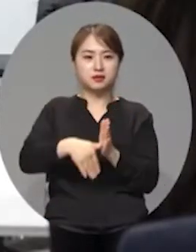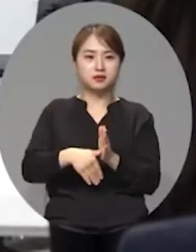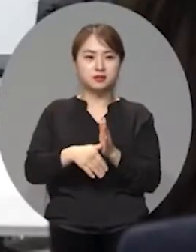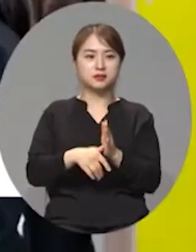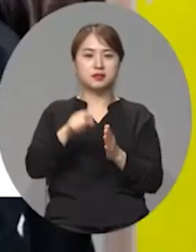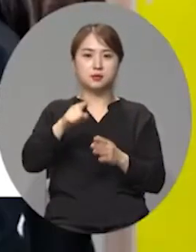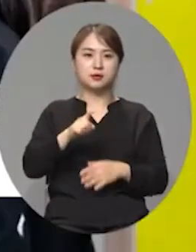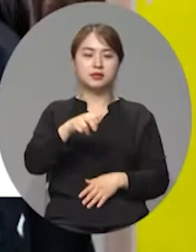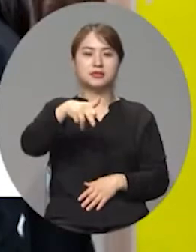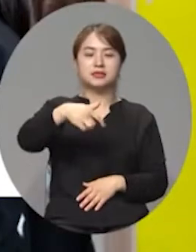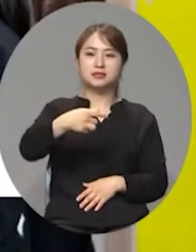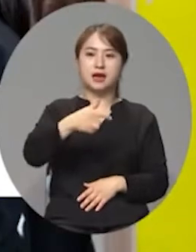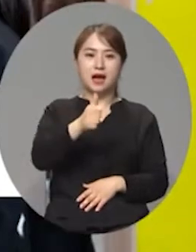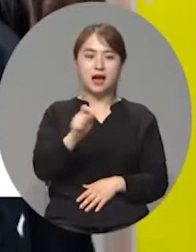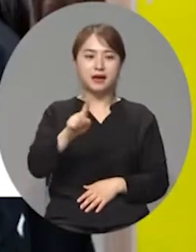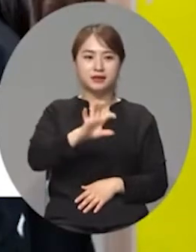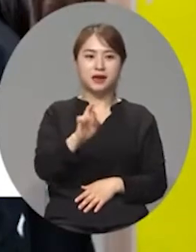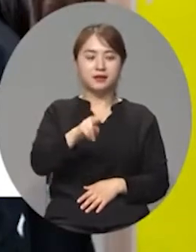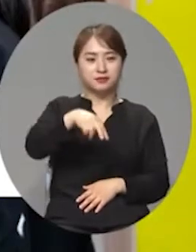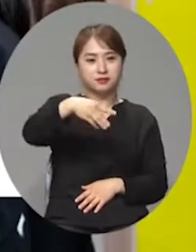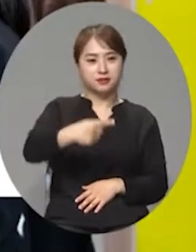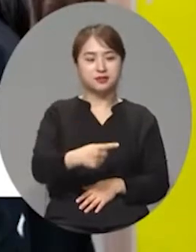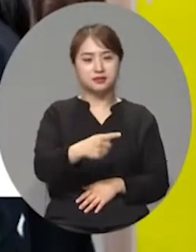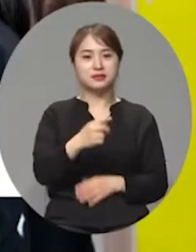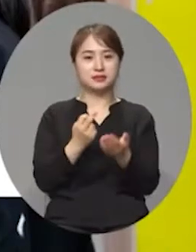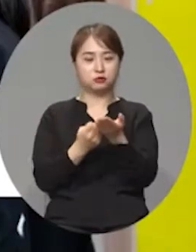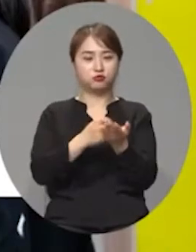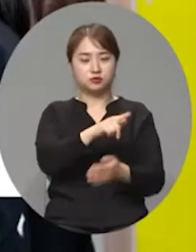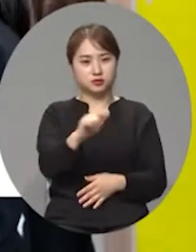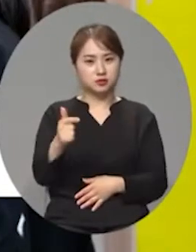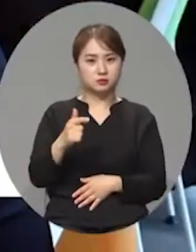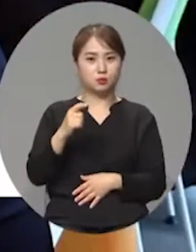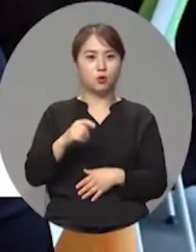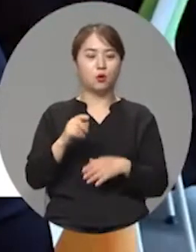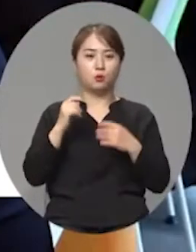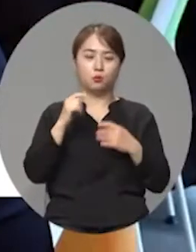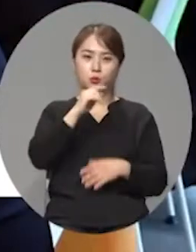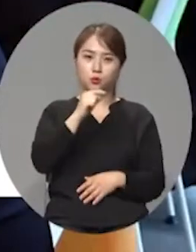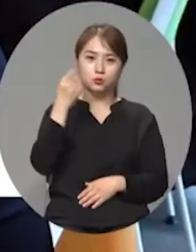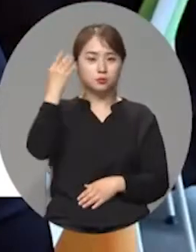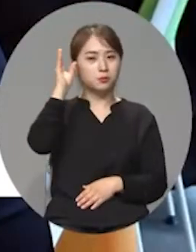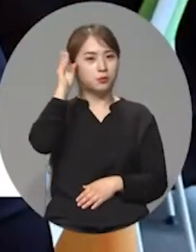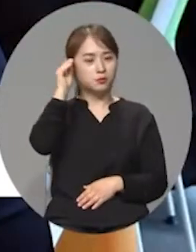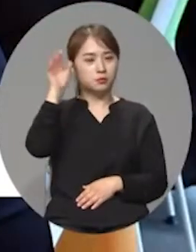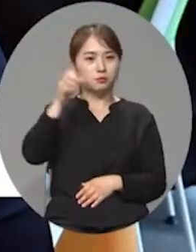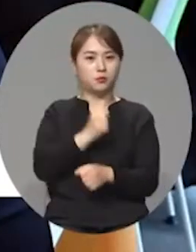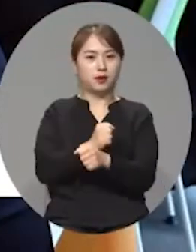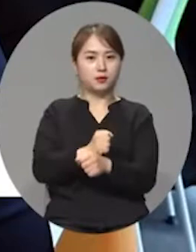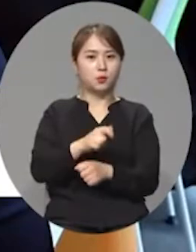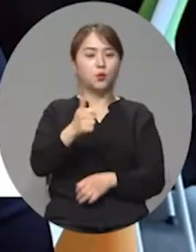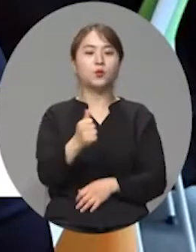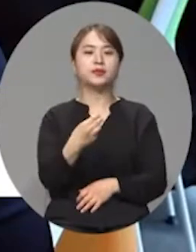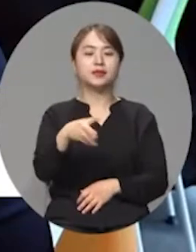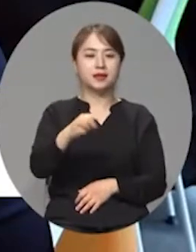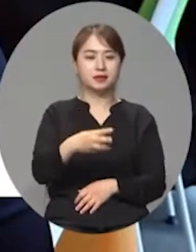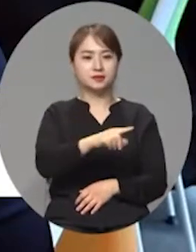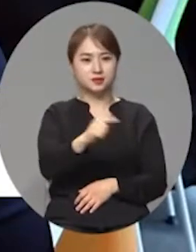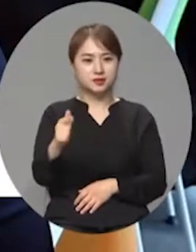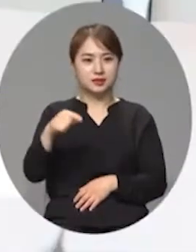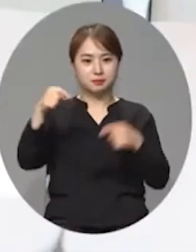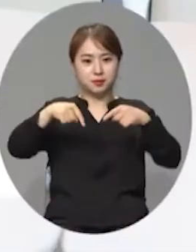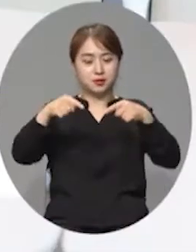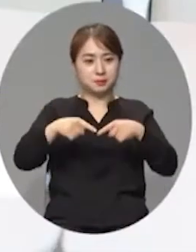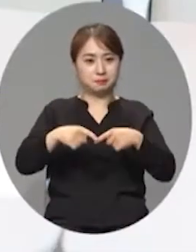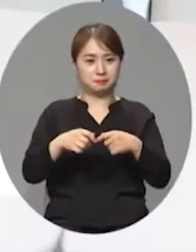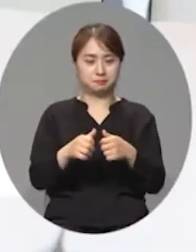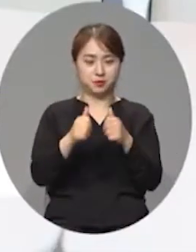하얏트 제주 등 5성급 이상 호텔과 한국관광공사 인천관광 공사의 관계자들이 면접관으로 참여해